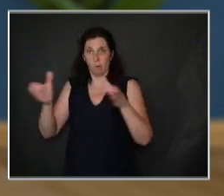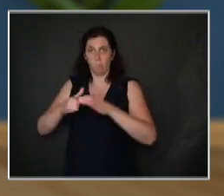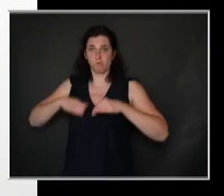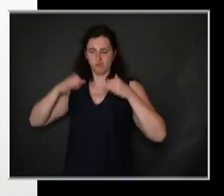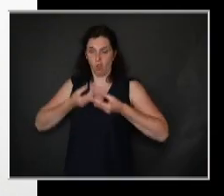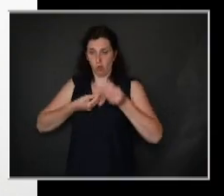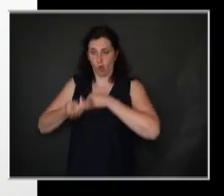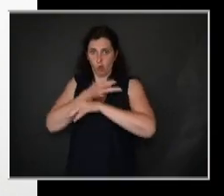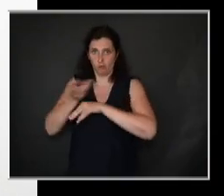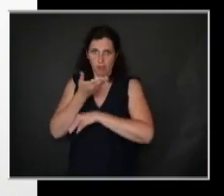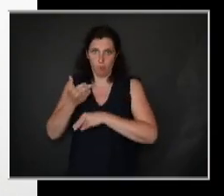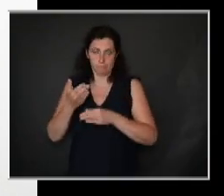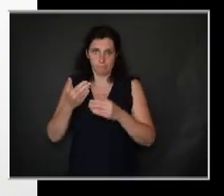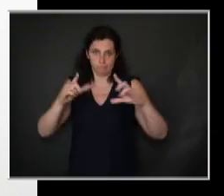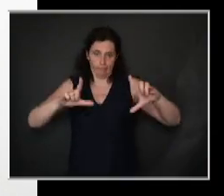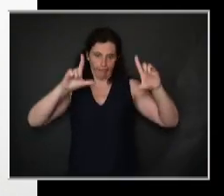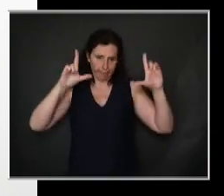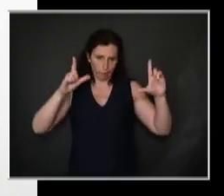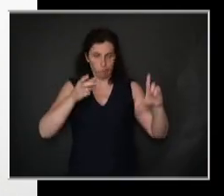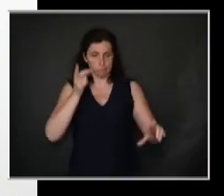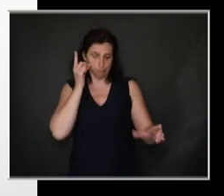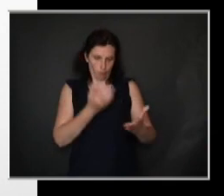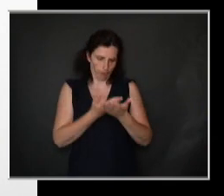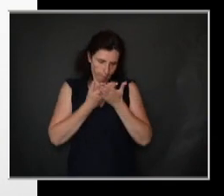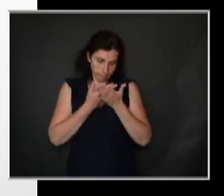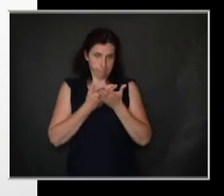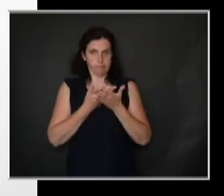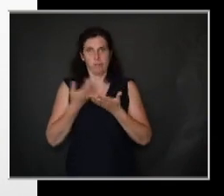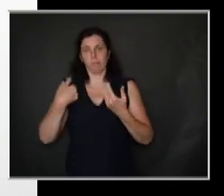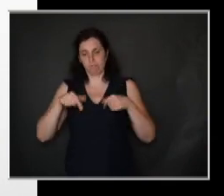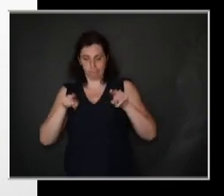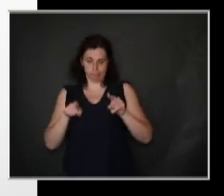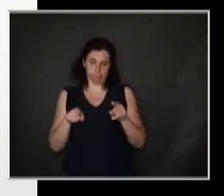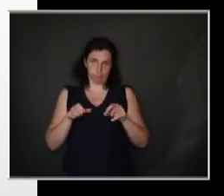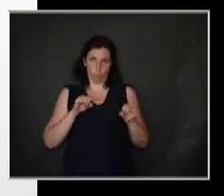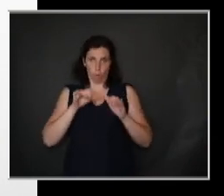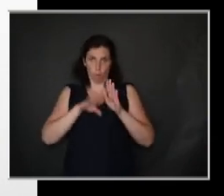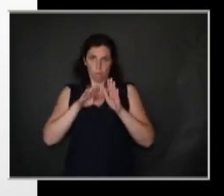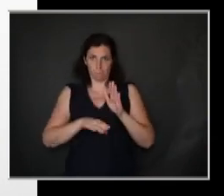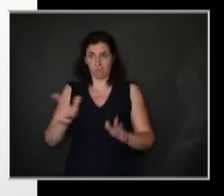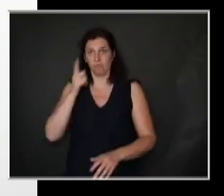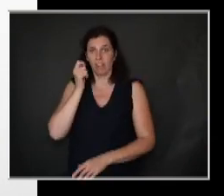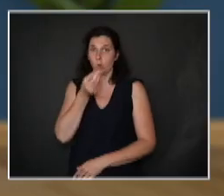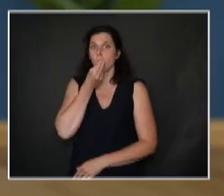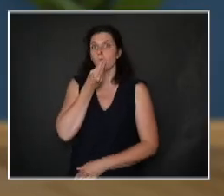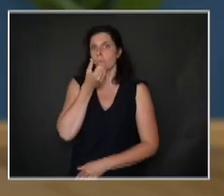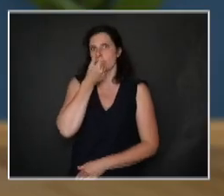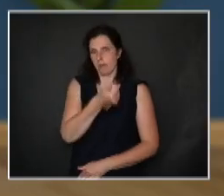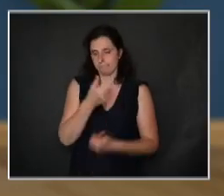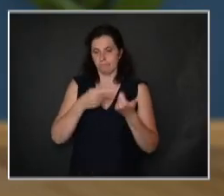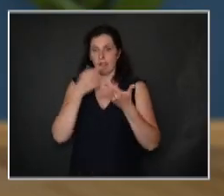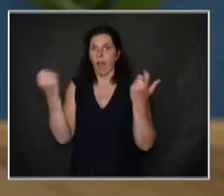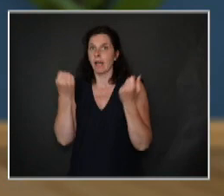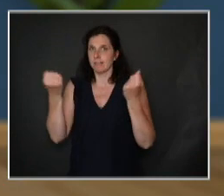les écrans, tout ce qu'on peut imaginer, la sédentarité. Donc, il faut bien se nourrir, il faut de l'activité